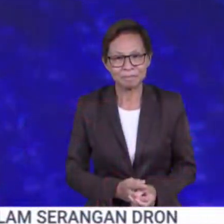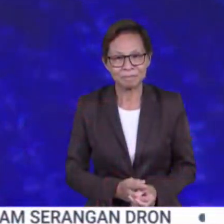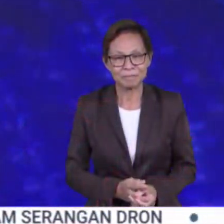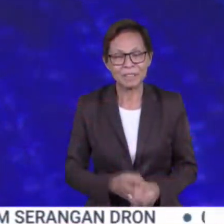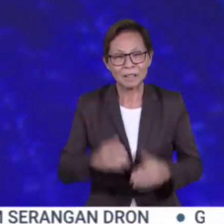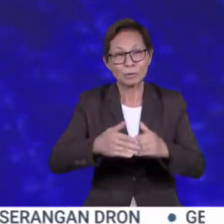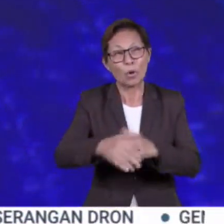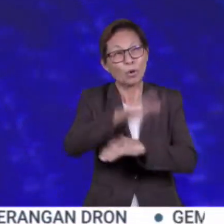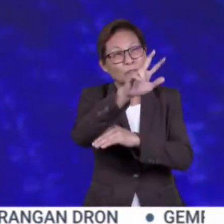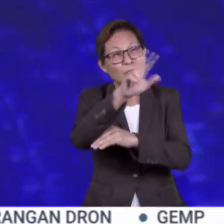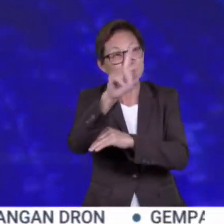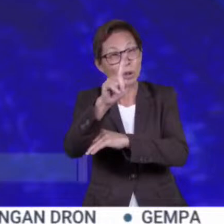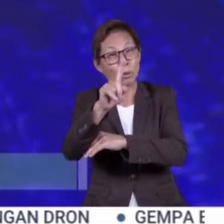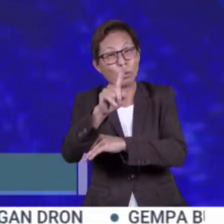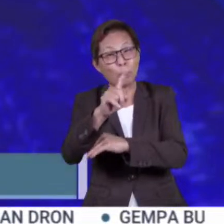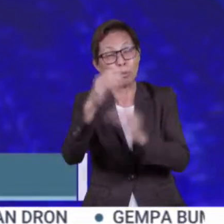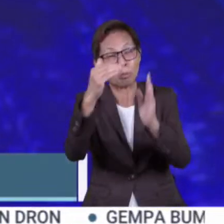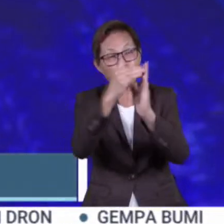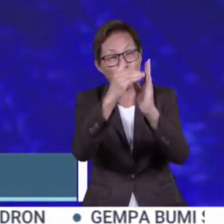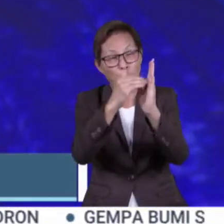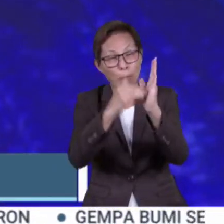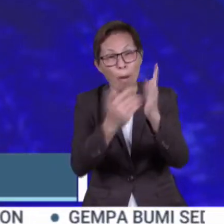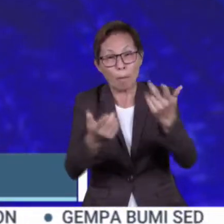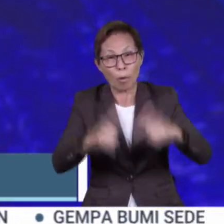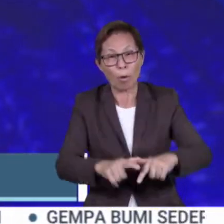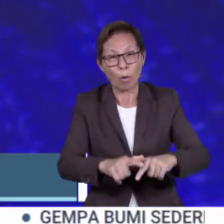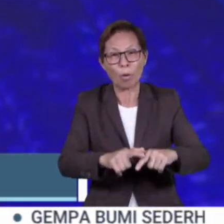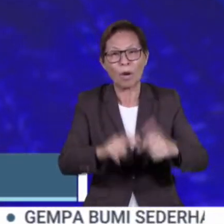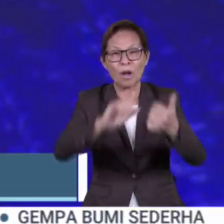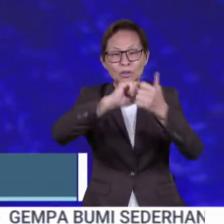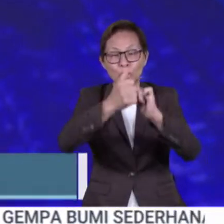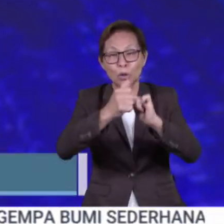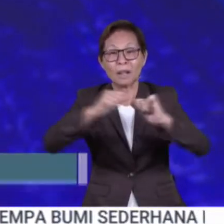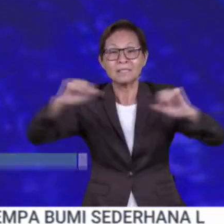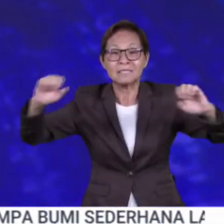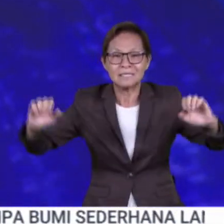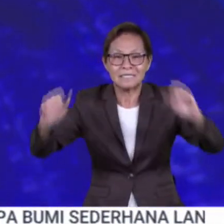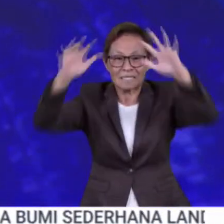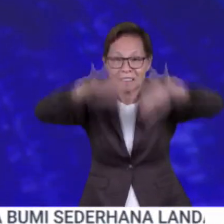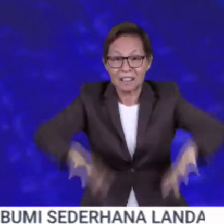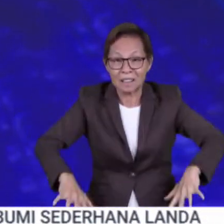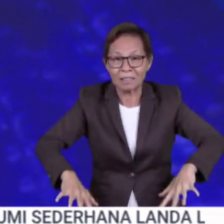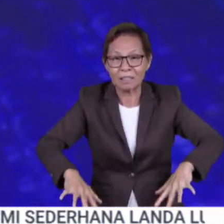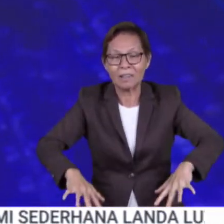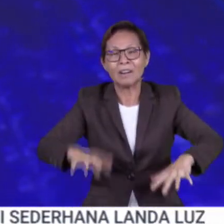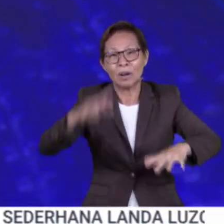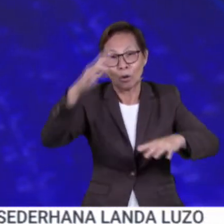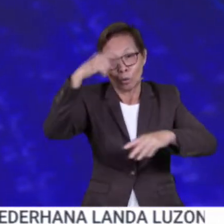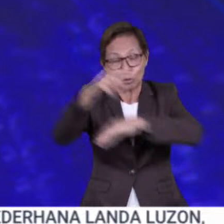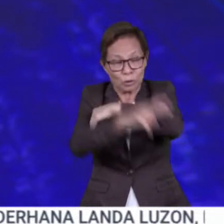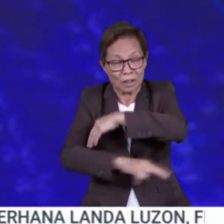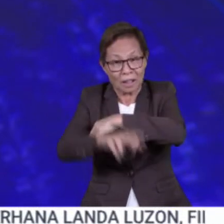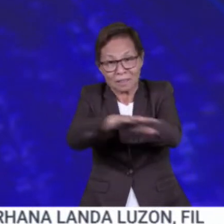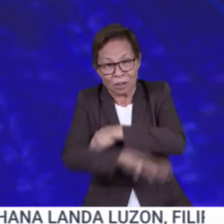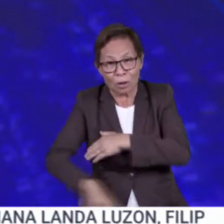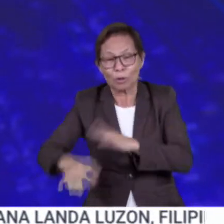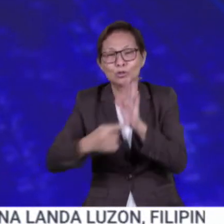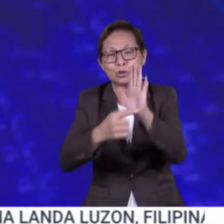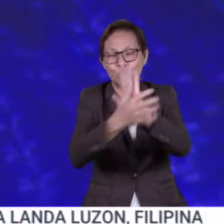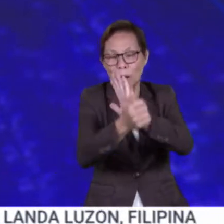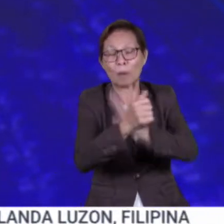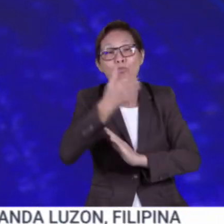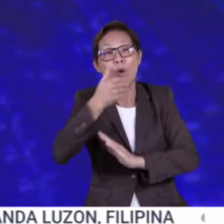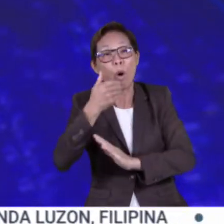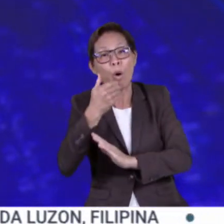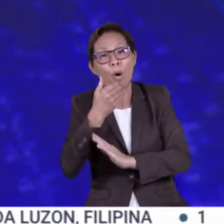Selepas 31 edisi berlangsung, Temasya Sukan C terus menjadi pentas utama negara serantau mengetengahkan bakat muda. Ini